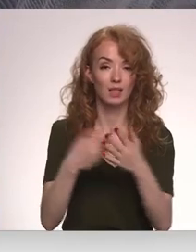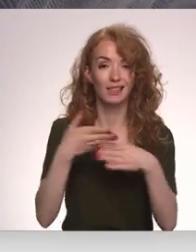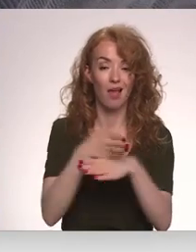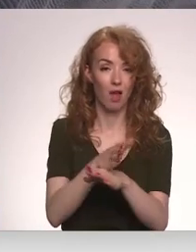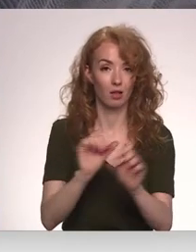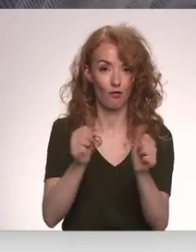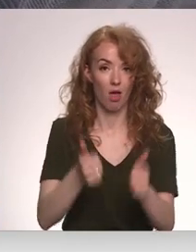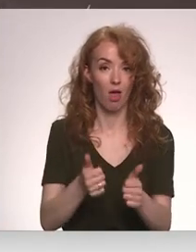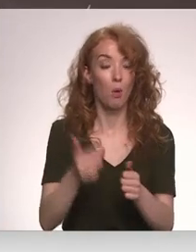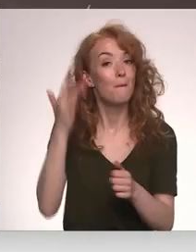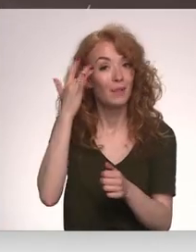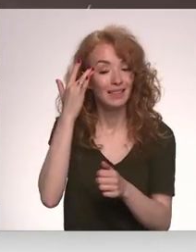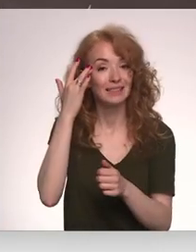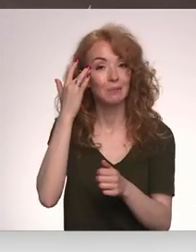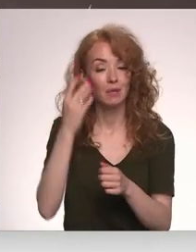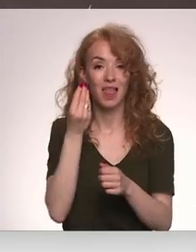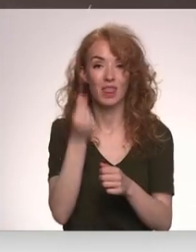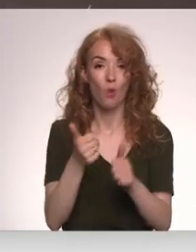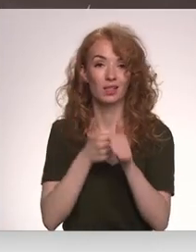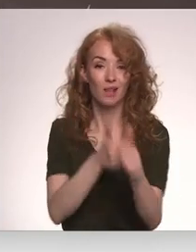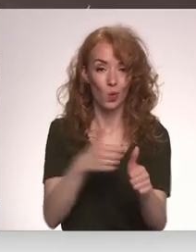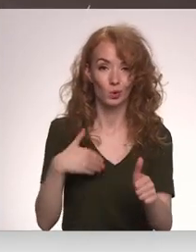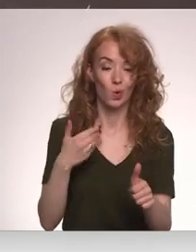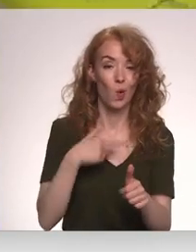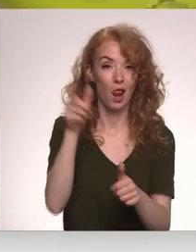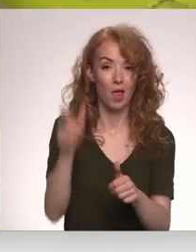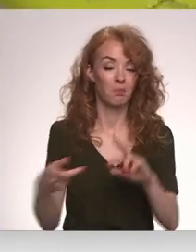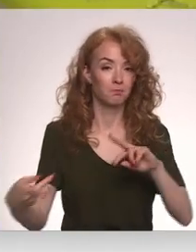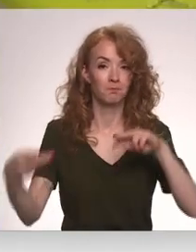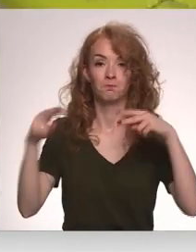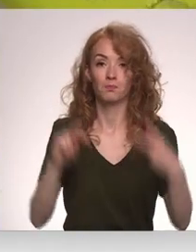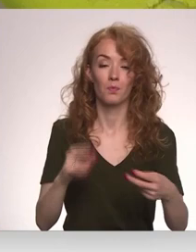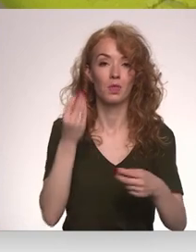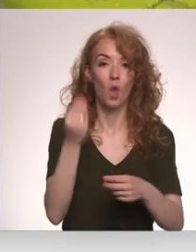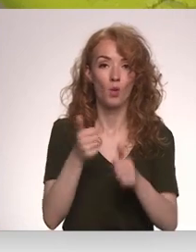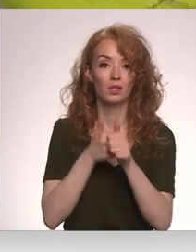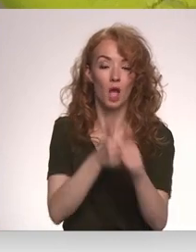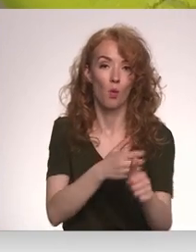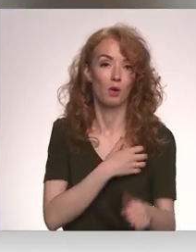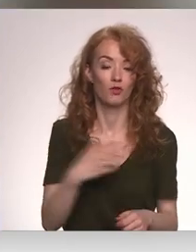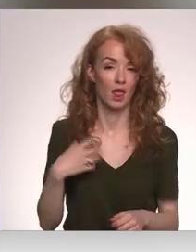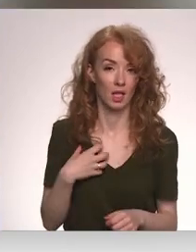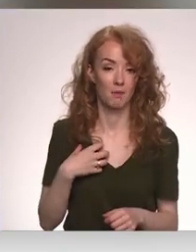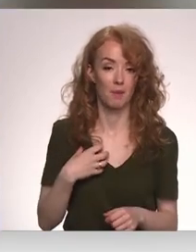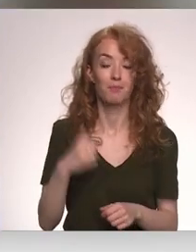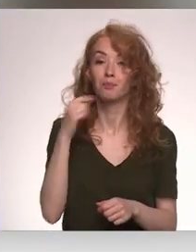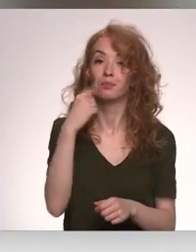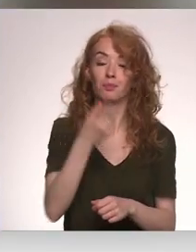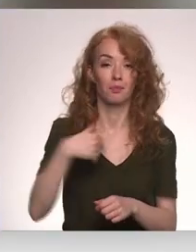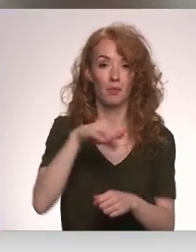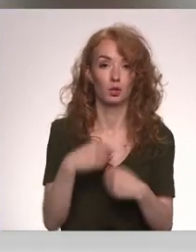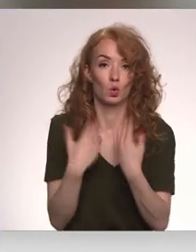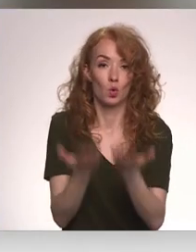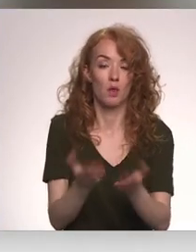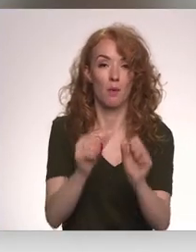mehānismu. Principa nauda seko skolēnam vietā, nāk nauda seko pašvaldībām. Mēs iedodam